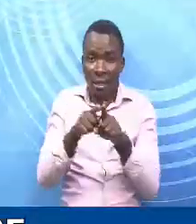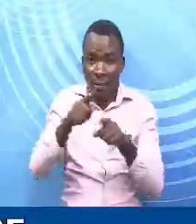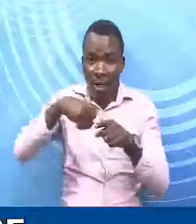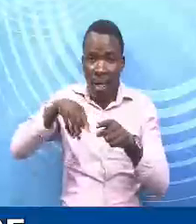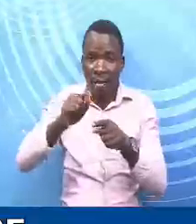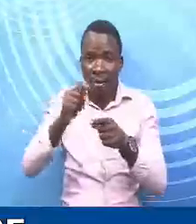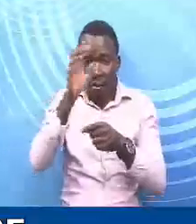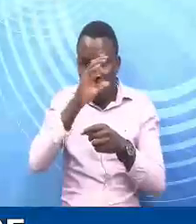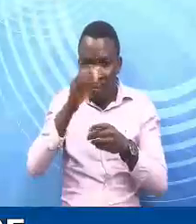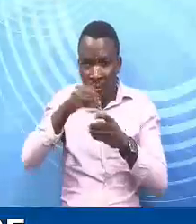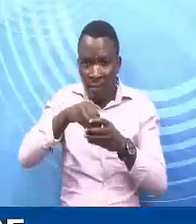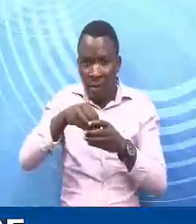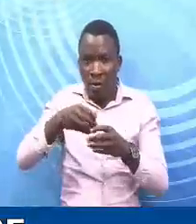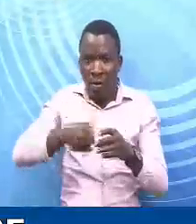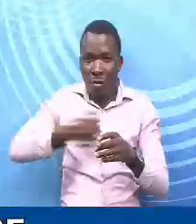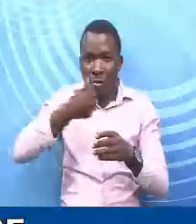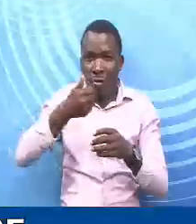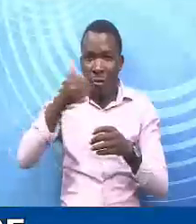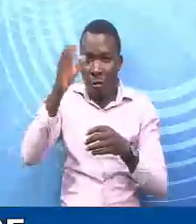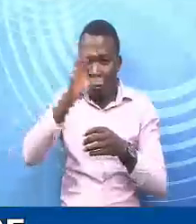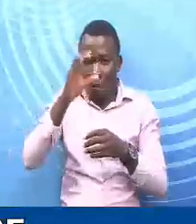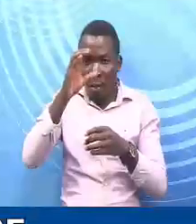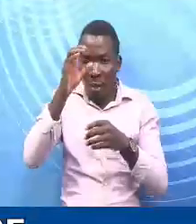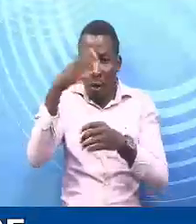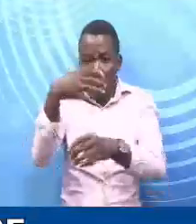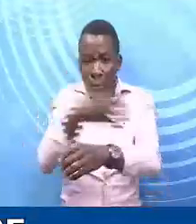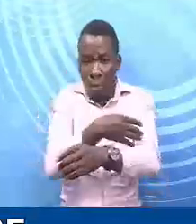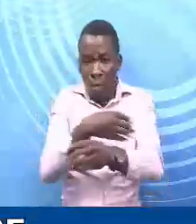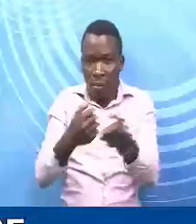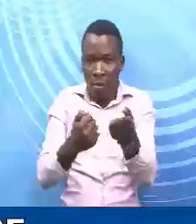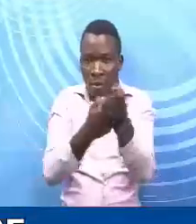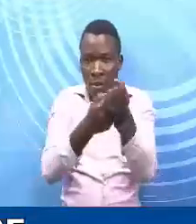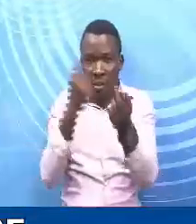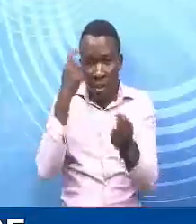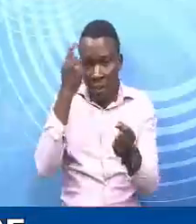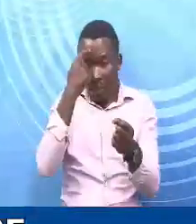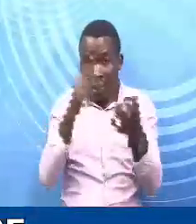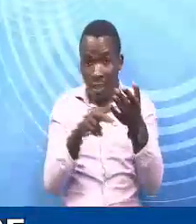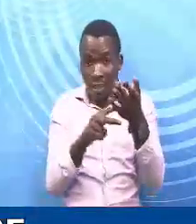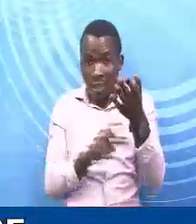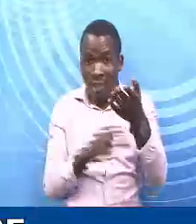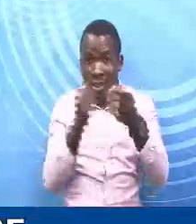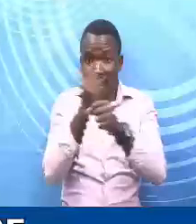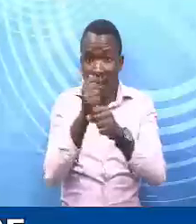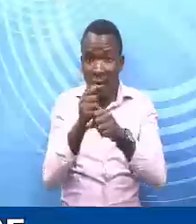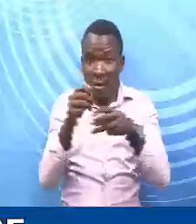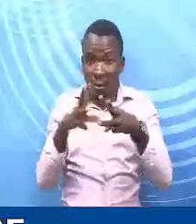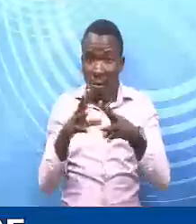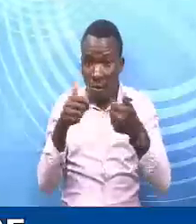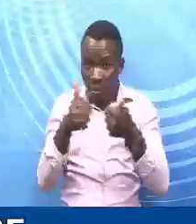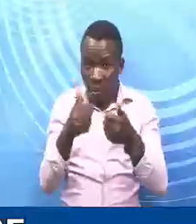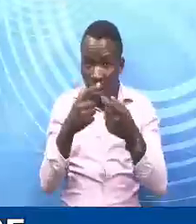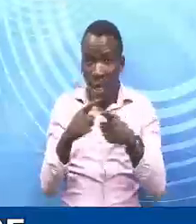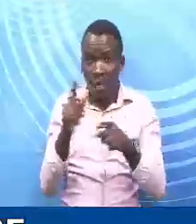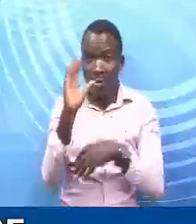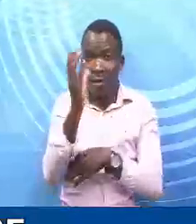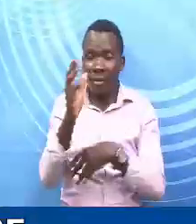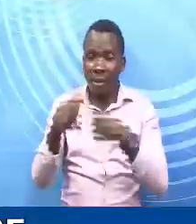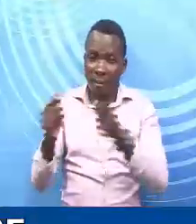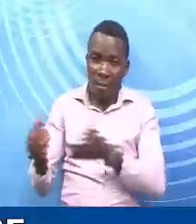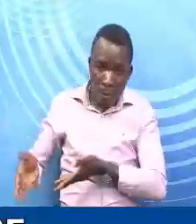twakwishyiramo ubushobozi tukangana na leta ikiraro kigakorwa, ariko mu buryo bufatika ntaho ibi biti bizanakomeza bigende